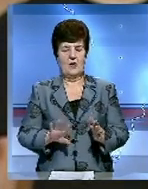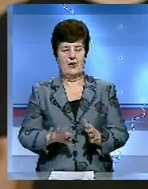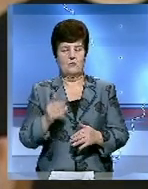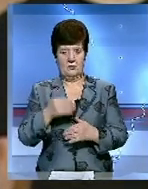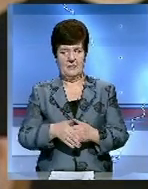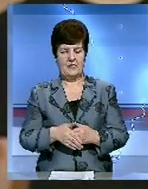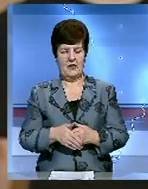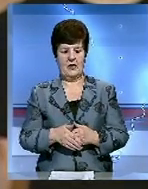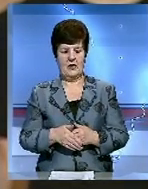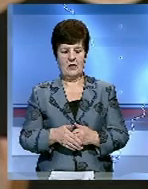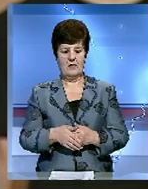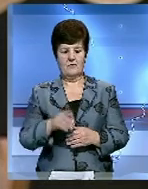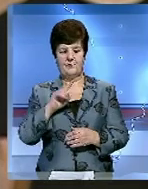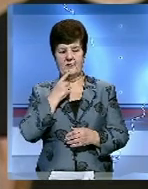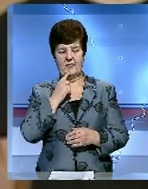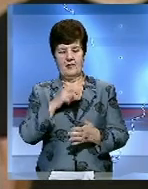Trebuie să vorbesc cu cineva.